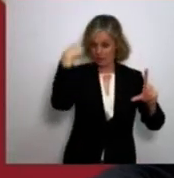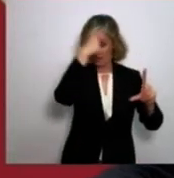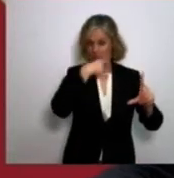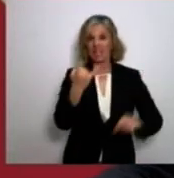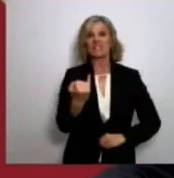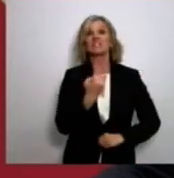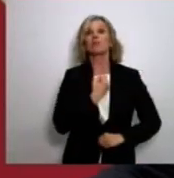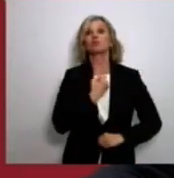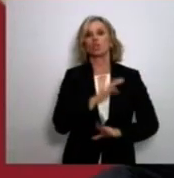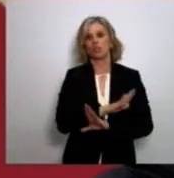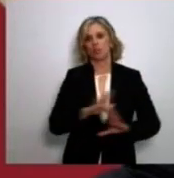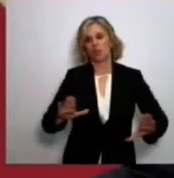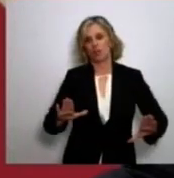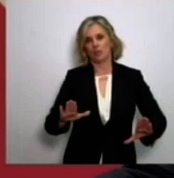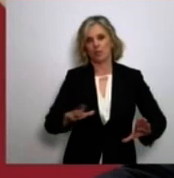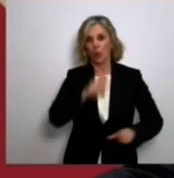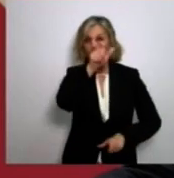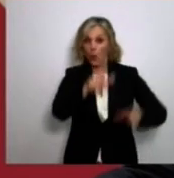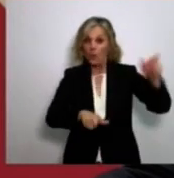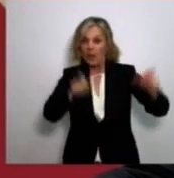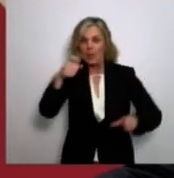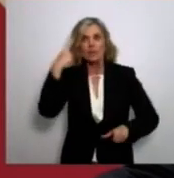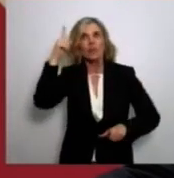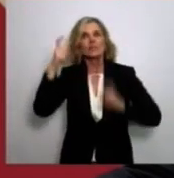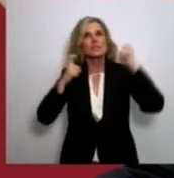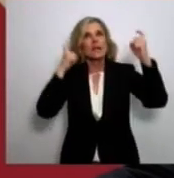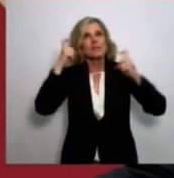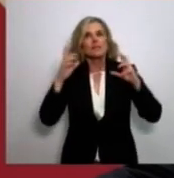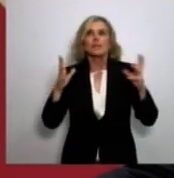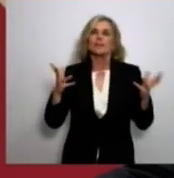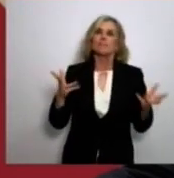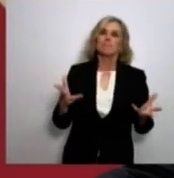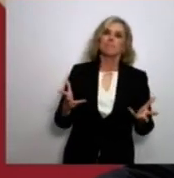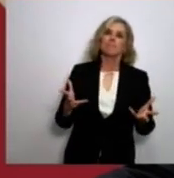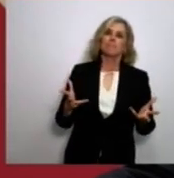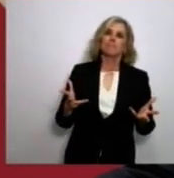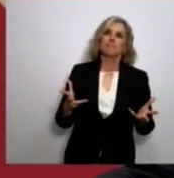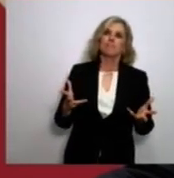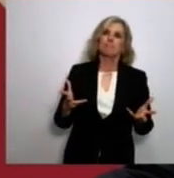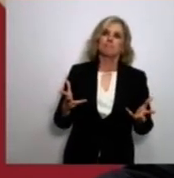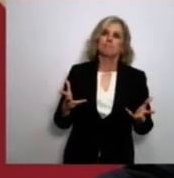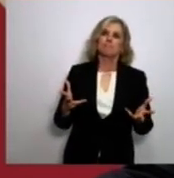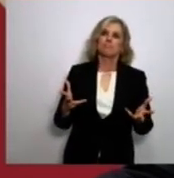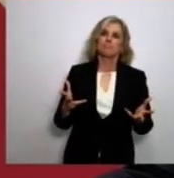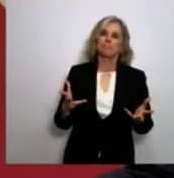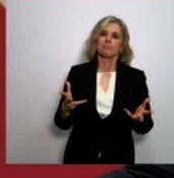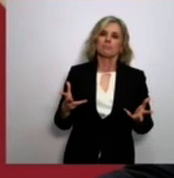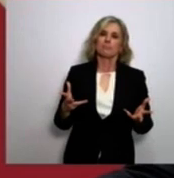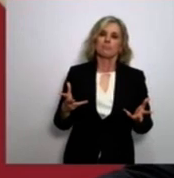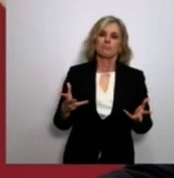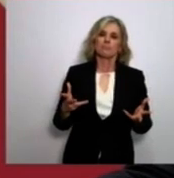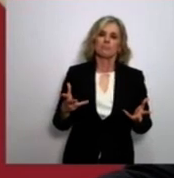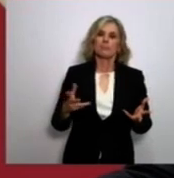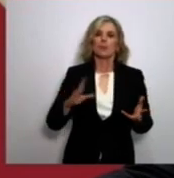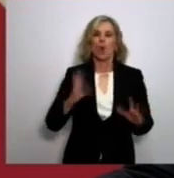Κανένας από εμάς δεν σκέφτηκε ότι από αυτό θα έχει να κερδίσει